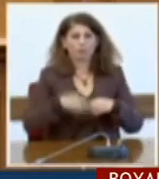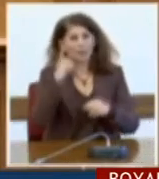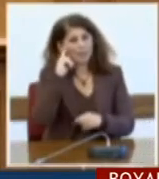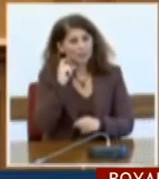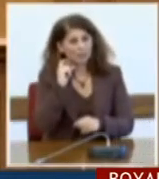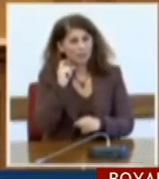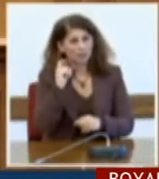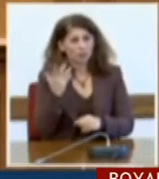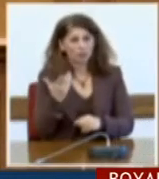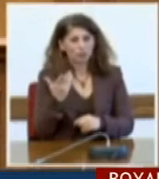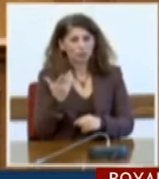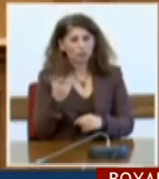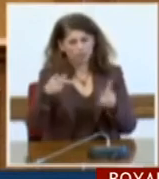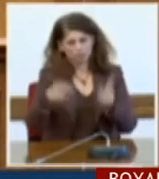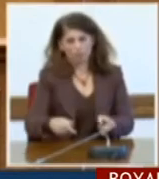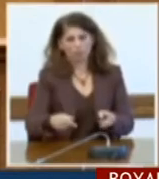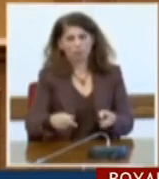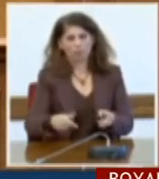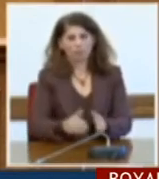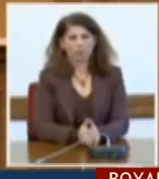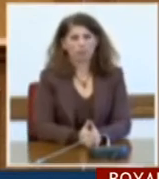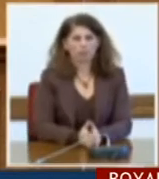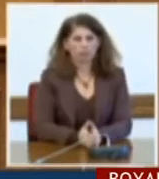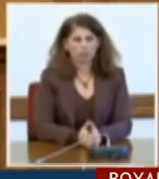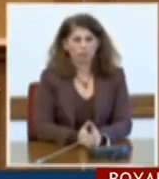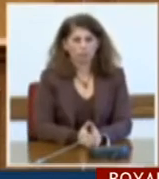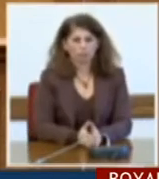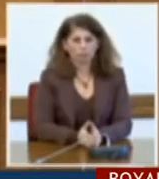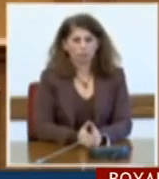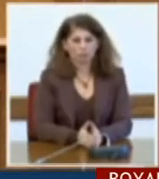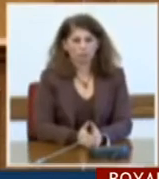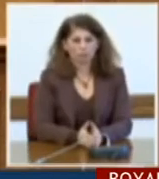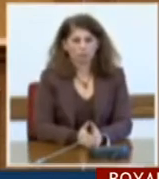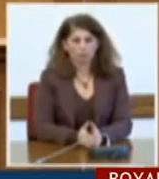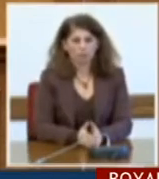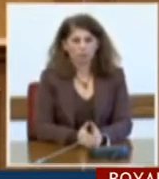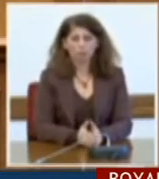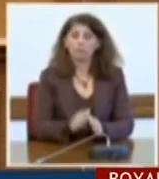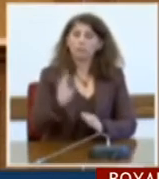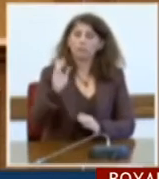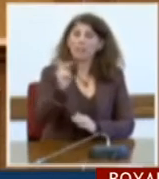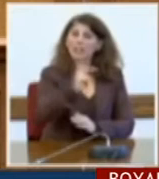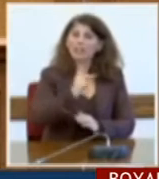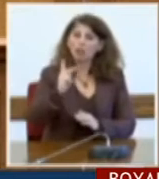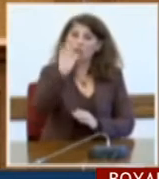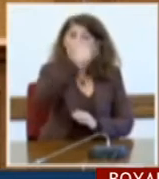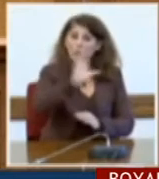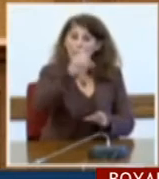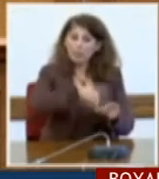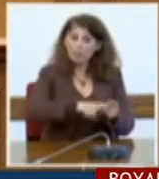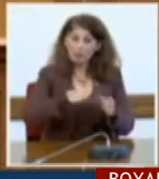ότι θα αποτραπεί. Ενώ σε κοινοτικό επίπεδο, η χώρα πρωτοστατεί, όπως